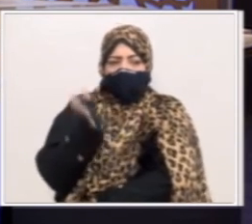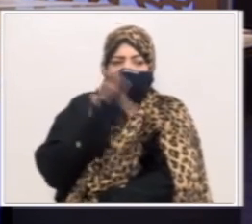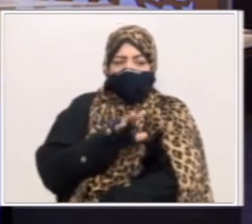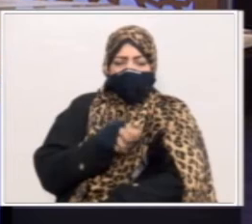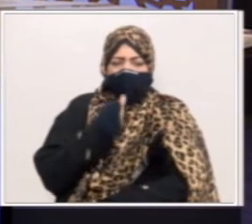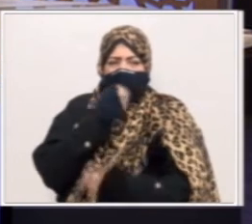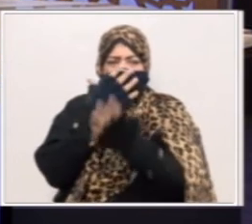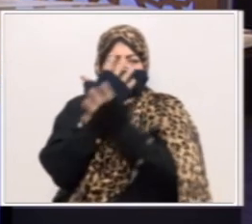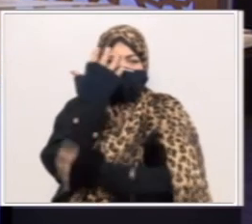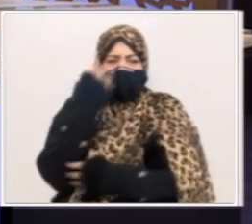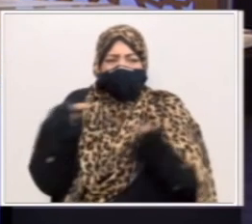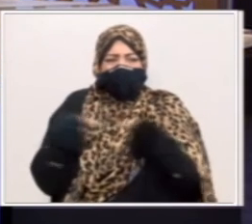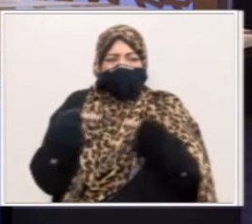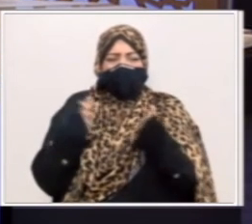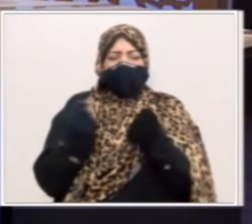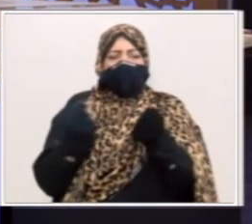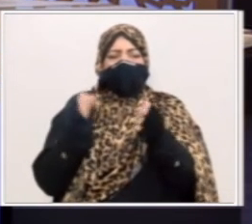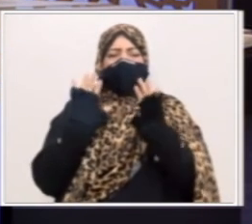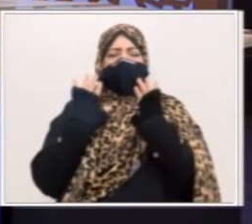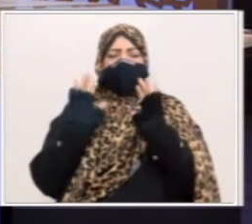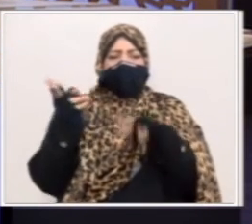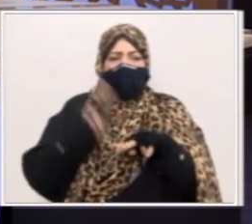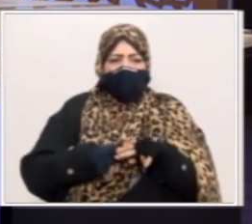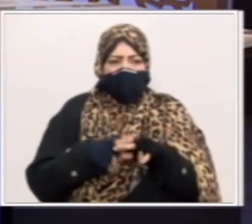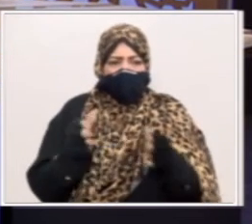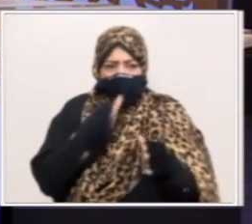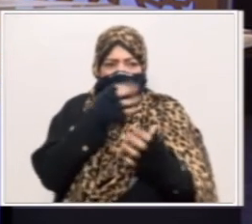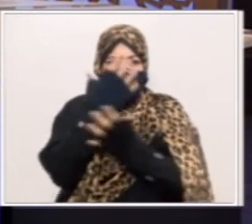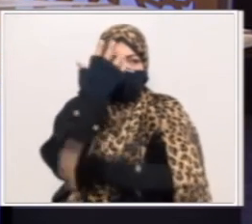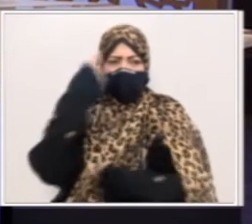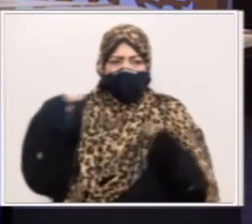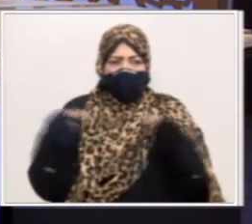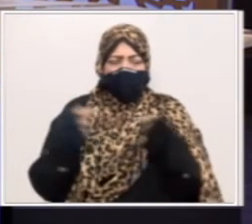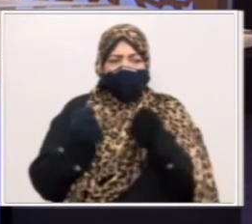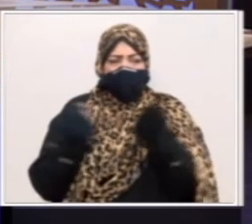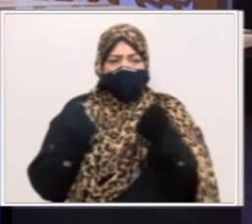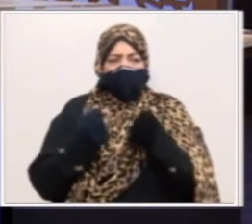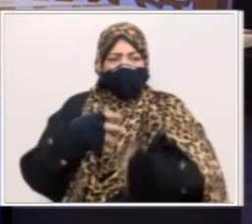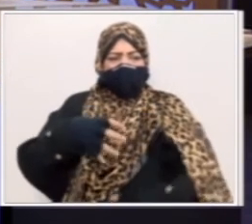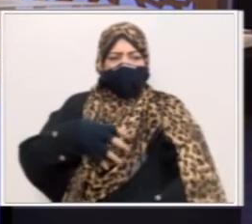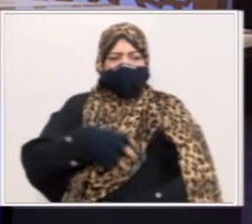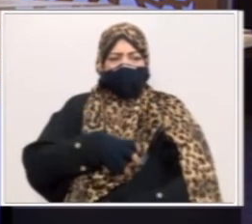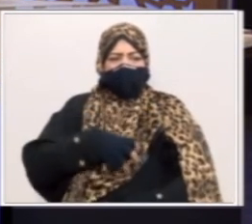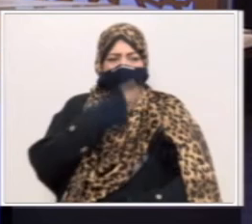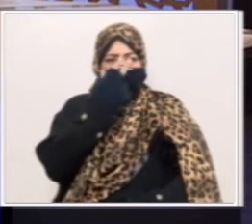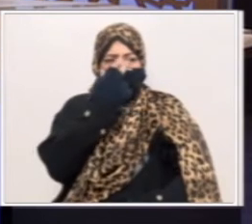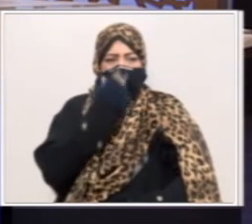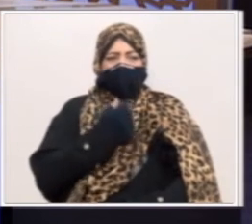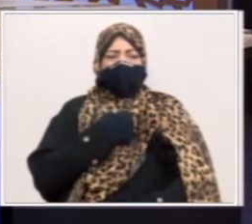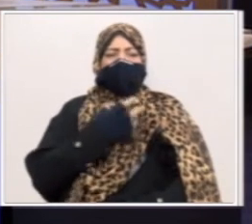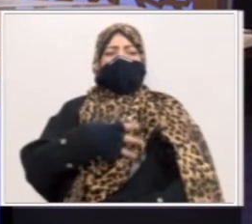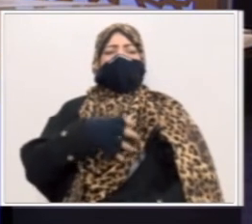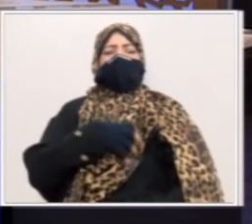ويعني سبب له ضيق في الشعب الهوائية وفي صدره بسبب غسل وجهه أو يديه